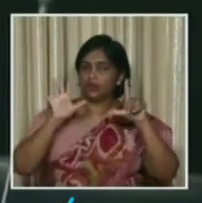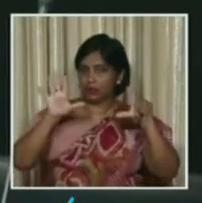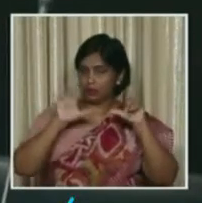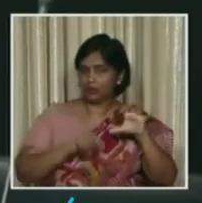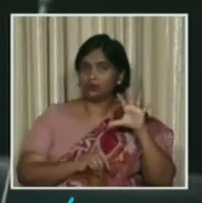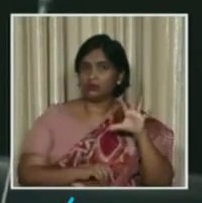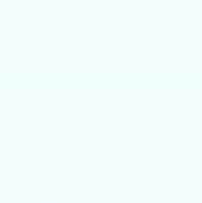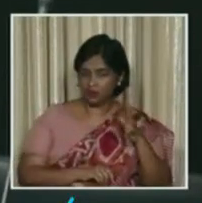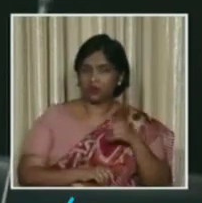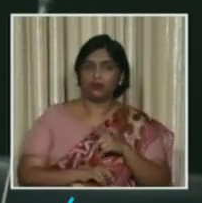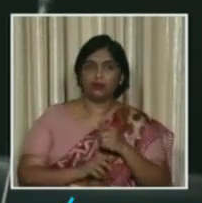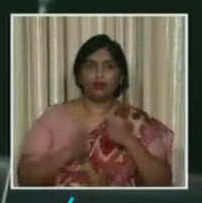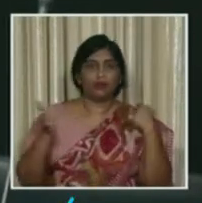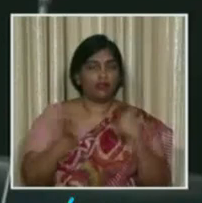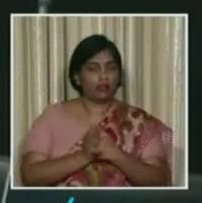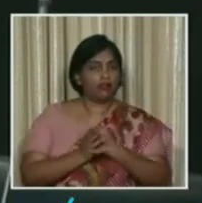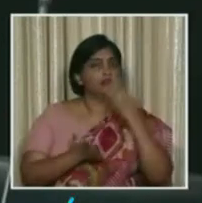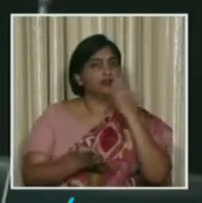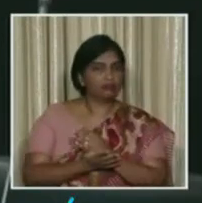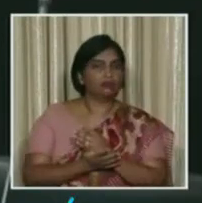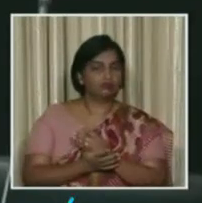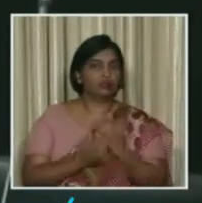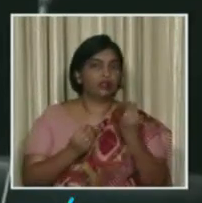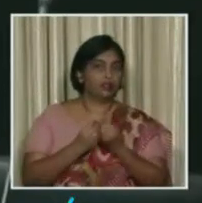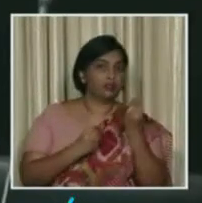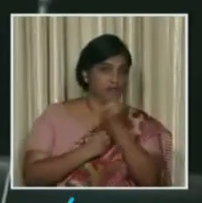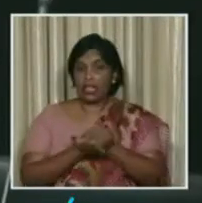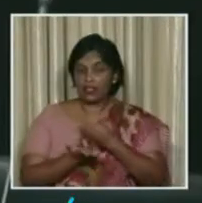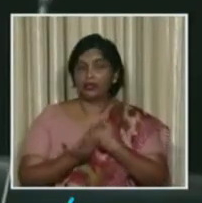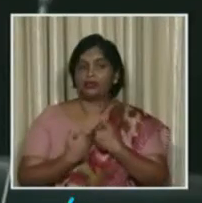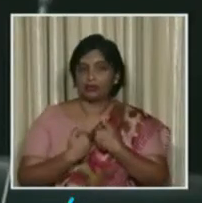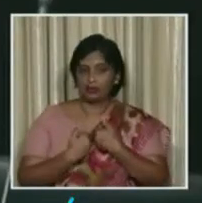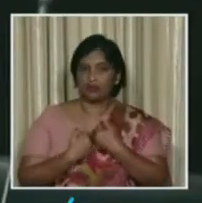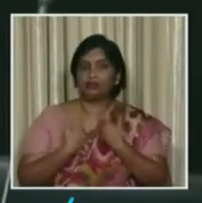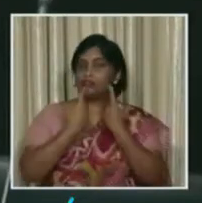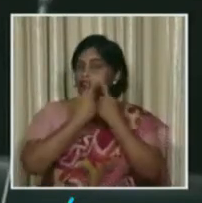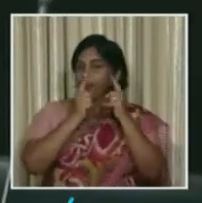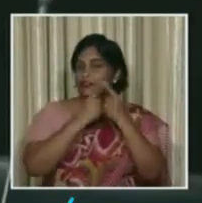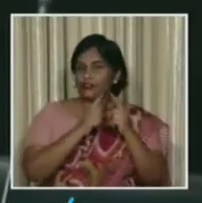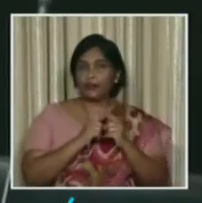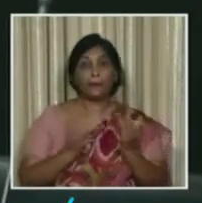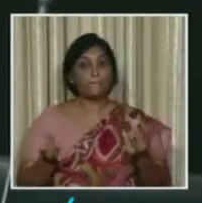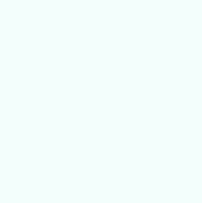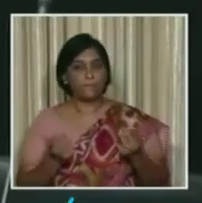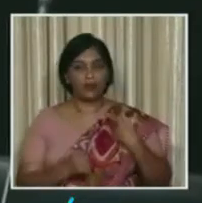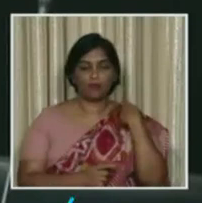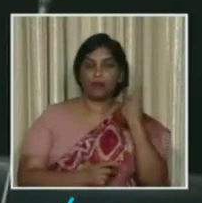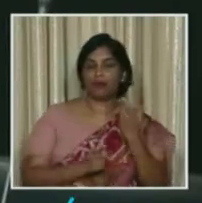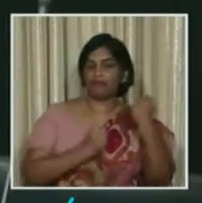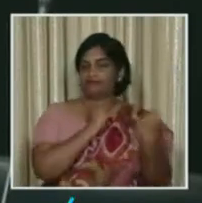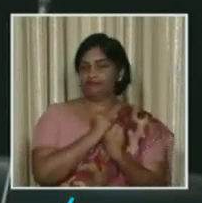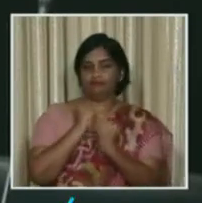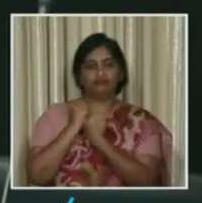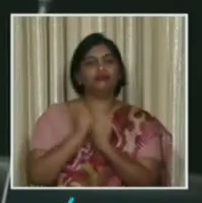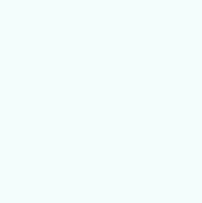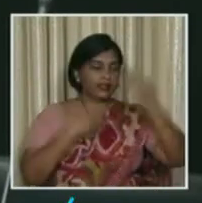107500ක් මාර්ග අනතුරු වැළැක්වීමේ ආයතනය විසින් ලබා දෙනවා. ඉතිරි ටික සඳහා මං විවිධ පුණ්‍යවන්තයන්ගේ ආධාරය ලබාගෙන